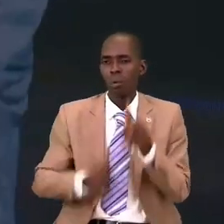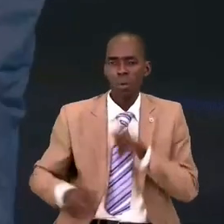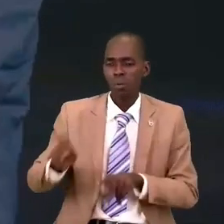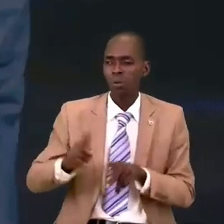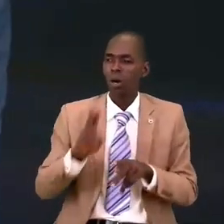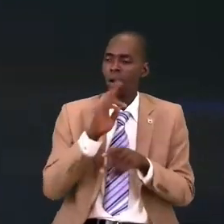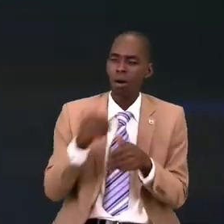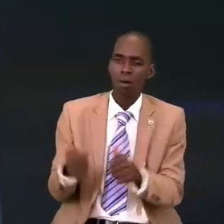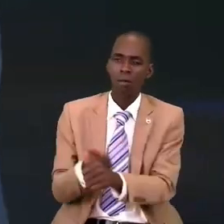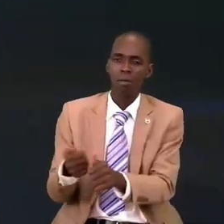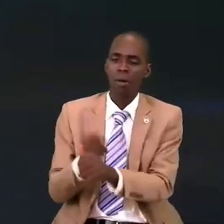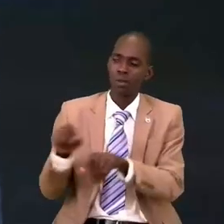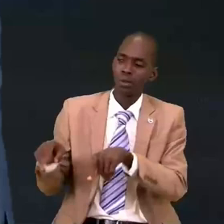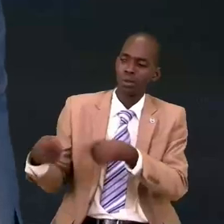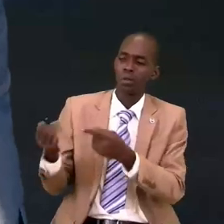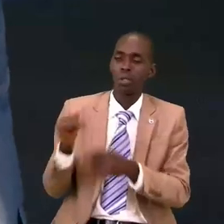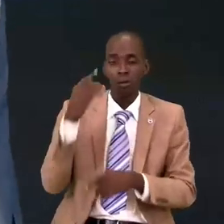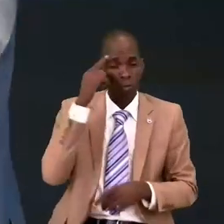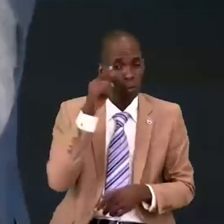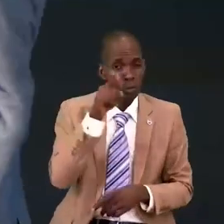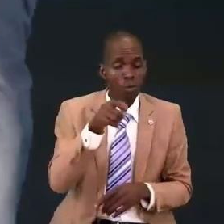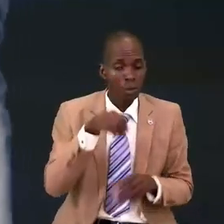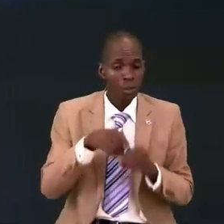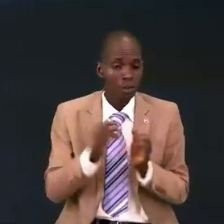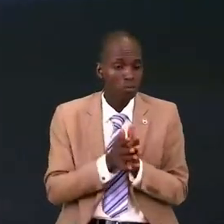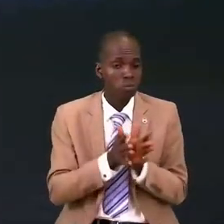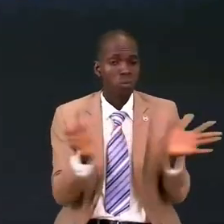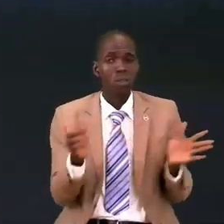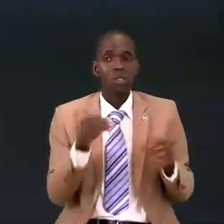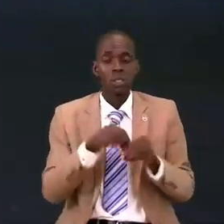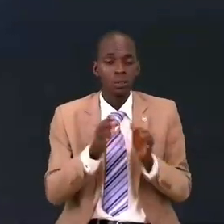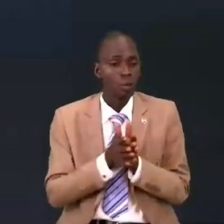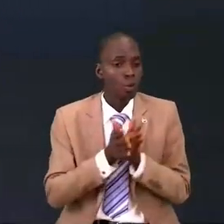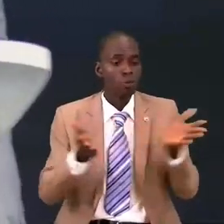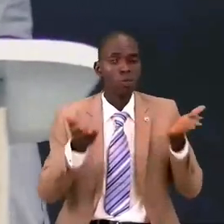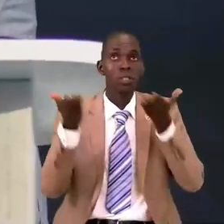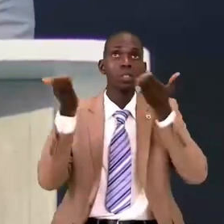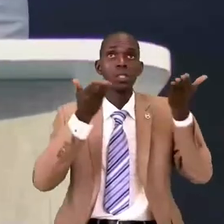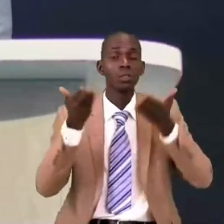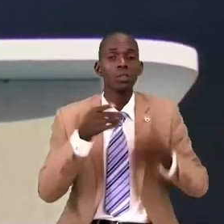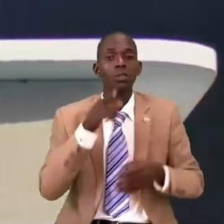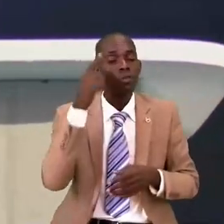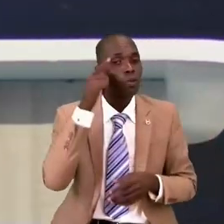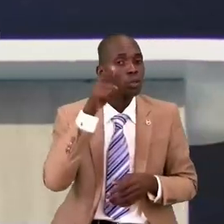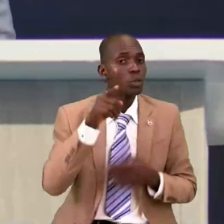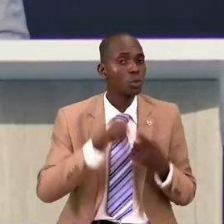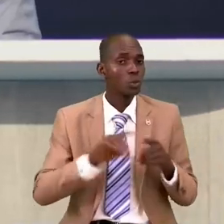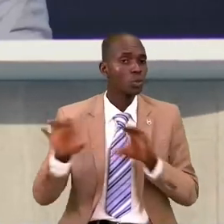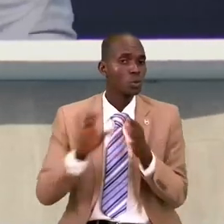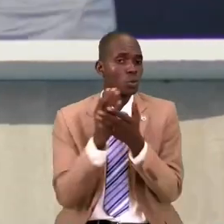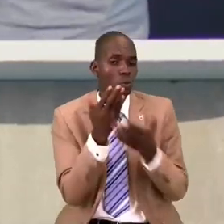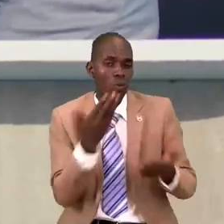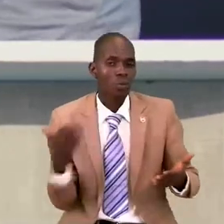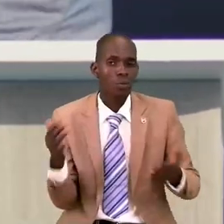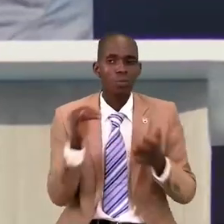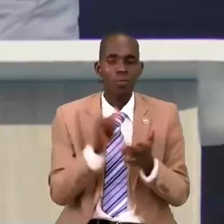le service public, pour que tu fasses quelque chose qu'ils doivent comprendre et tu dois devenir la conscience